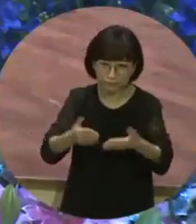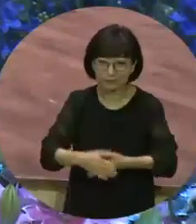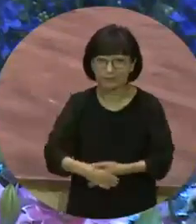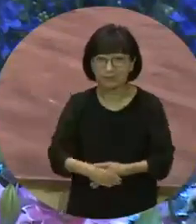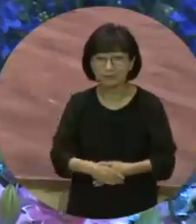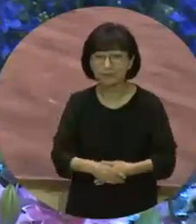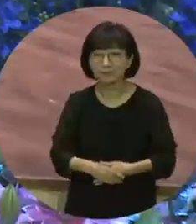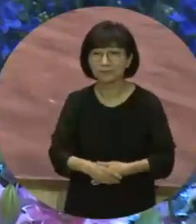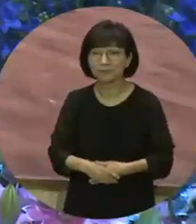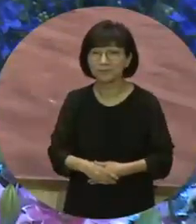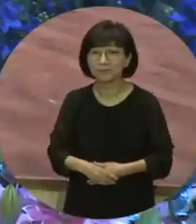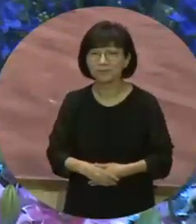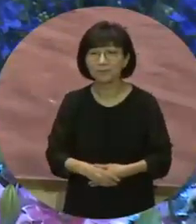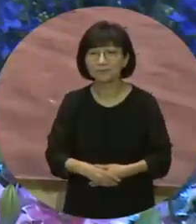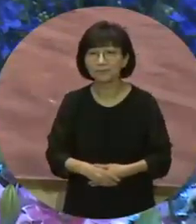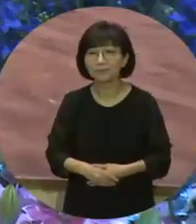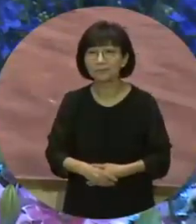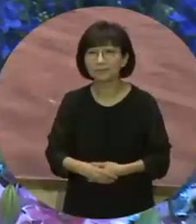기본이에요, 기본.